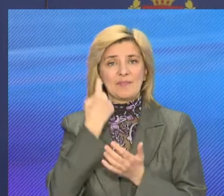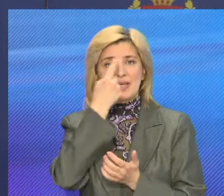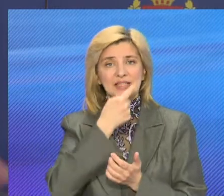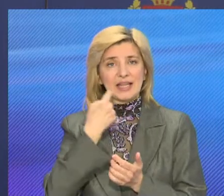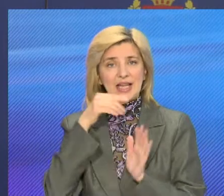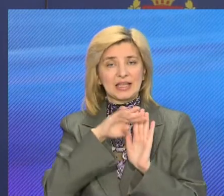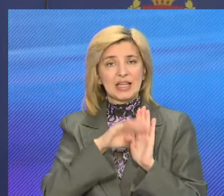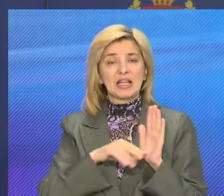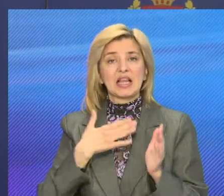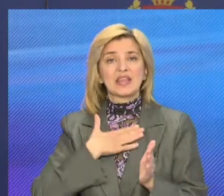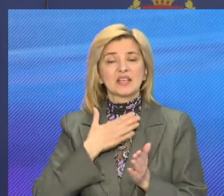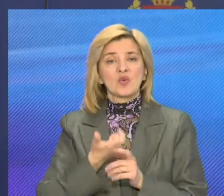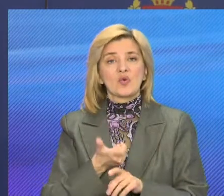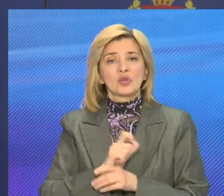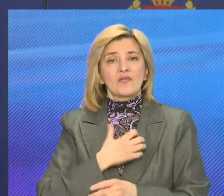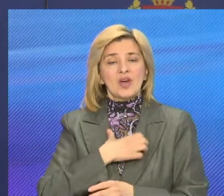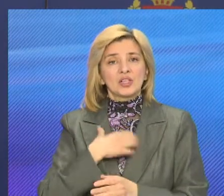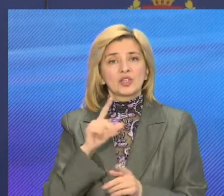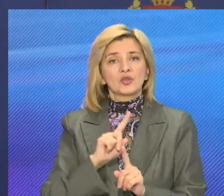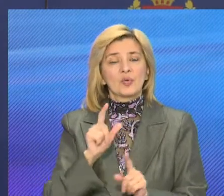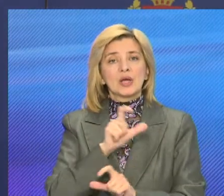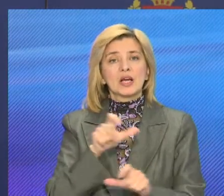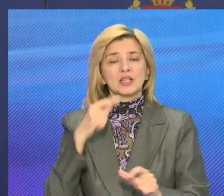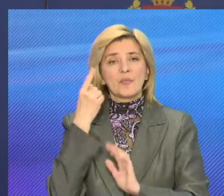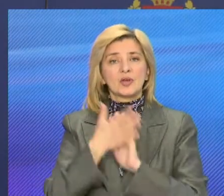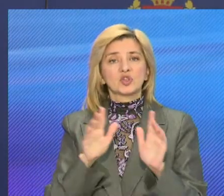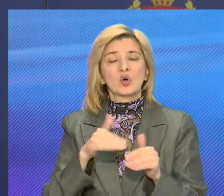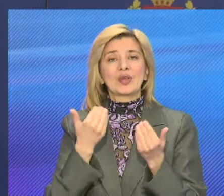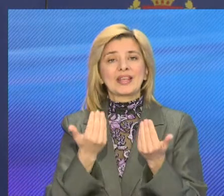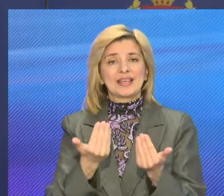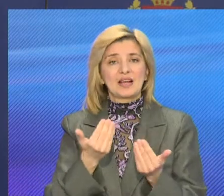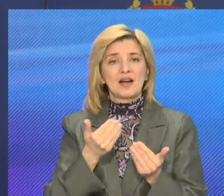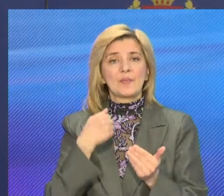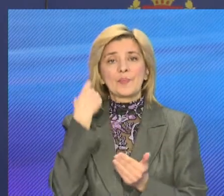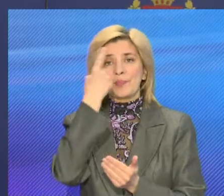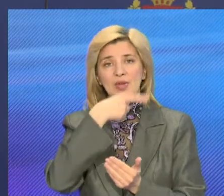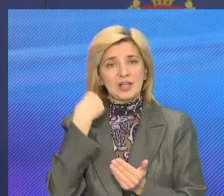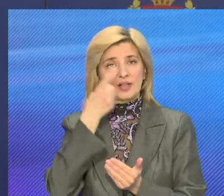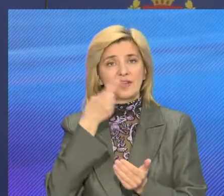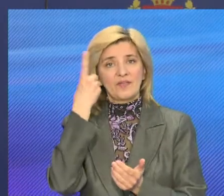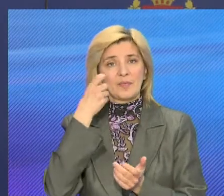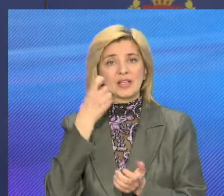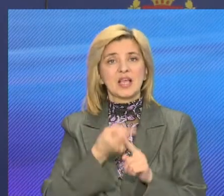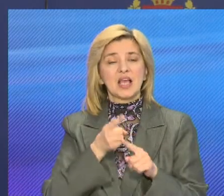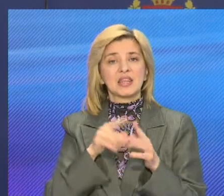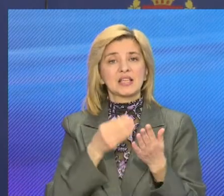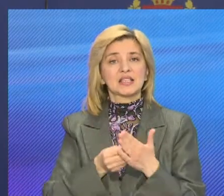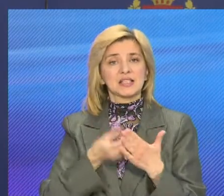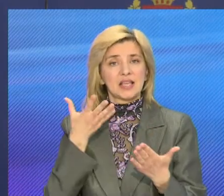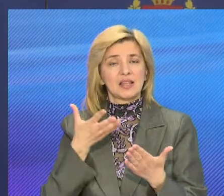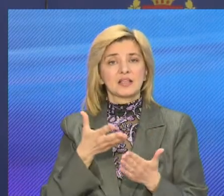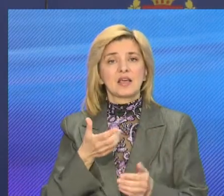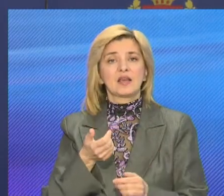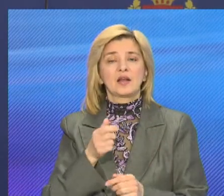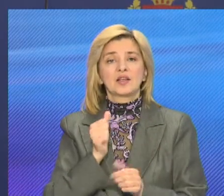очень важно, чтобы граждане понимали, что их персональные данные – это ценность. И с ними тоже нужно обращаться бережно.